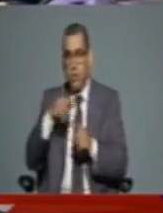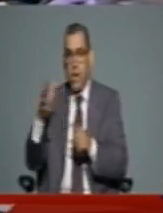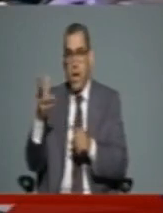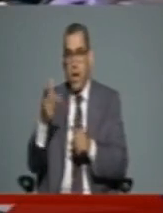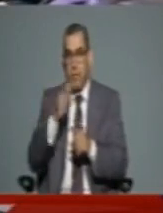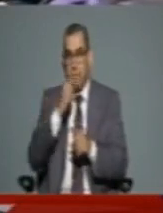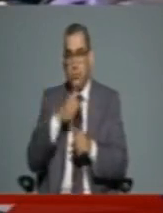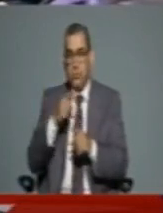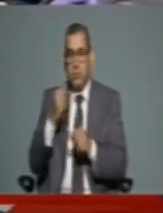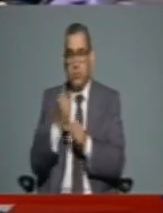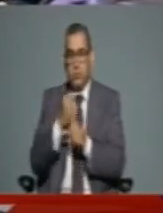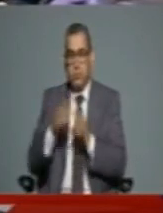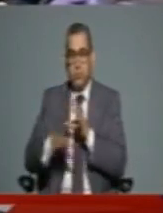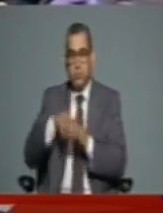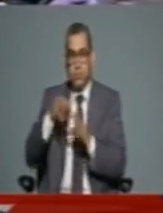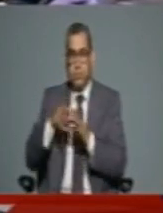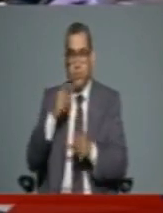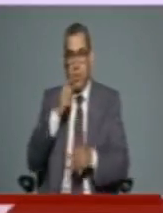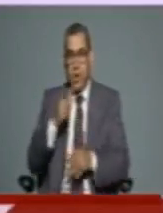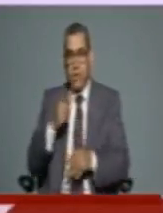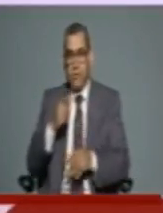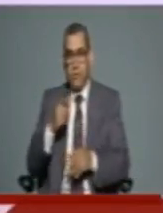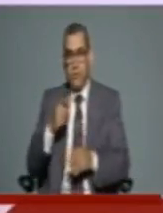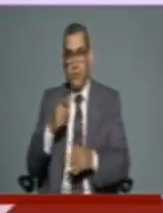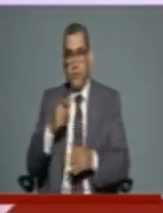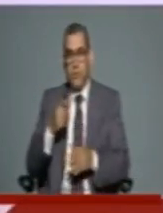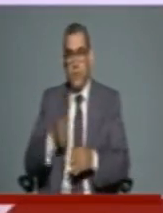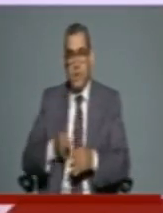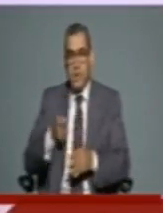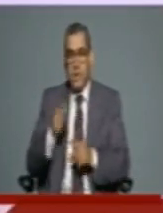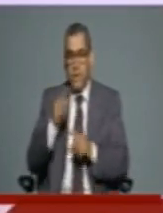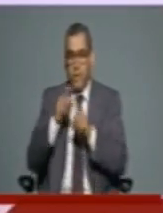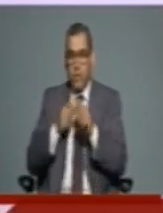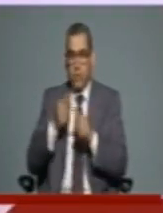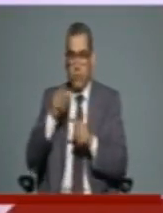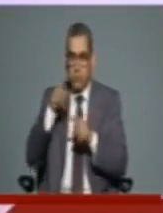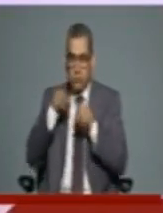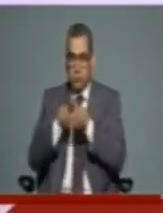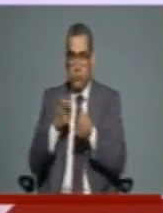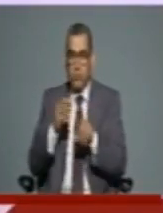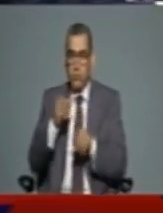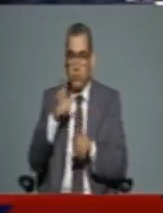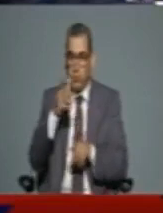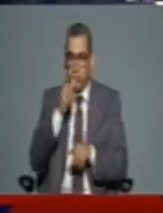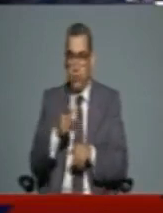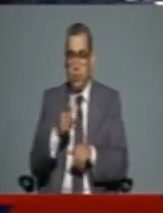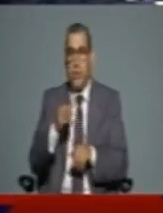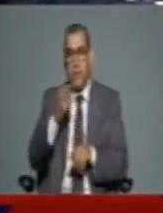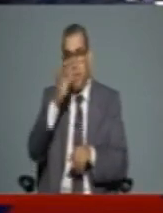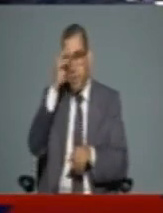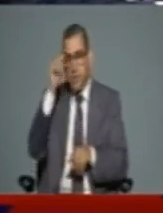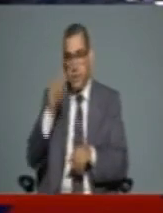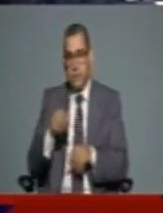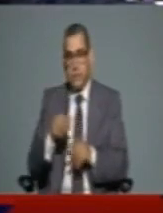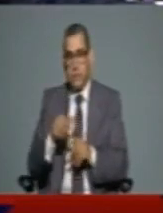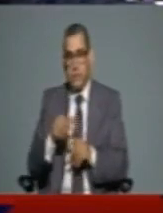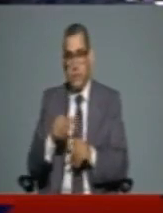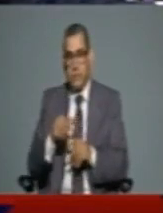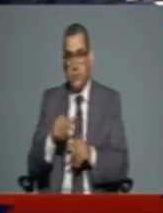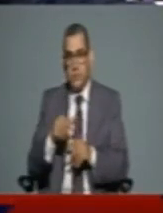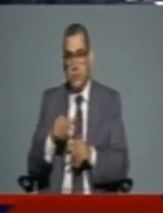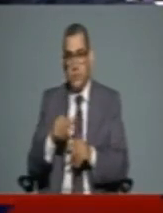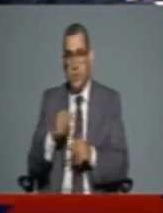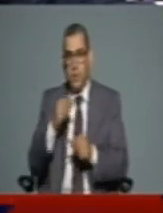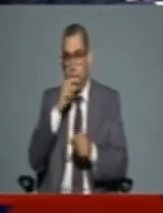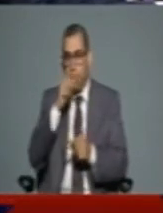منتج تقدر تجيبه بسعر مناسب، مش كده؟ او حتى المرأة العاملة او كده